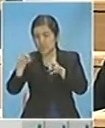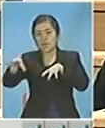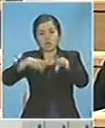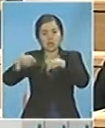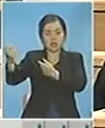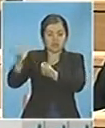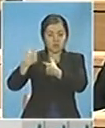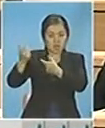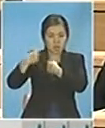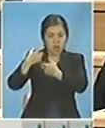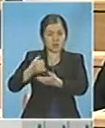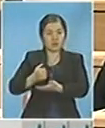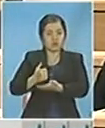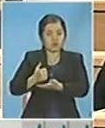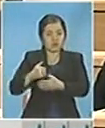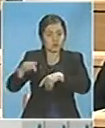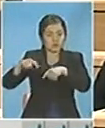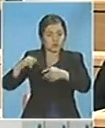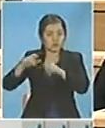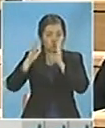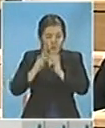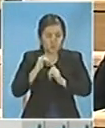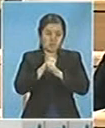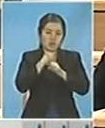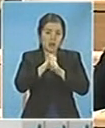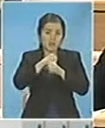สงเคราะห์อื่นแก่สมาชิกราชบัณฑิตยสถ